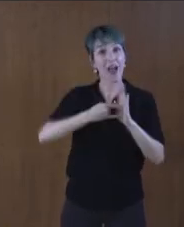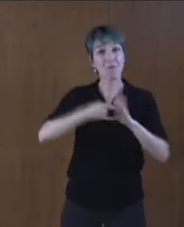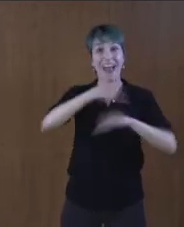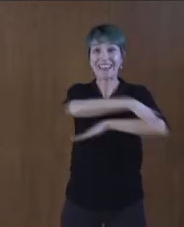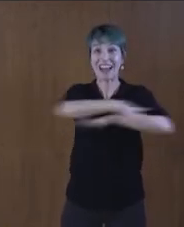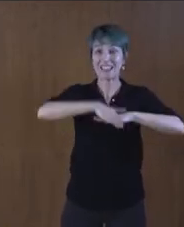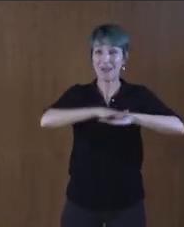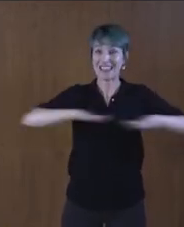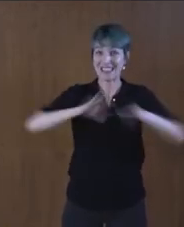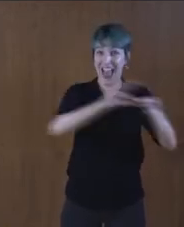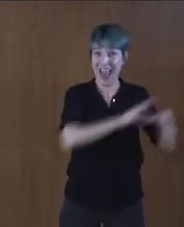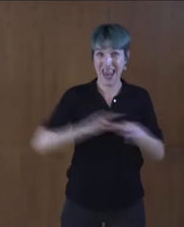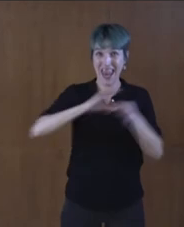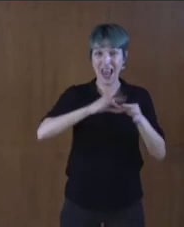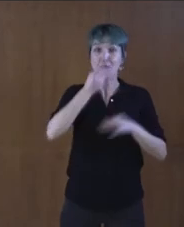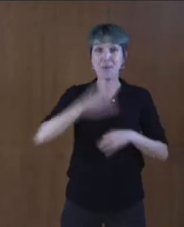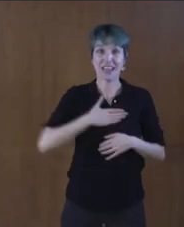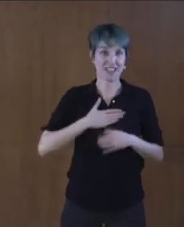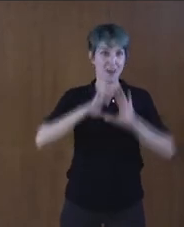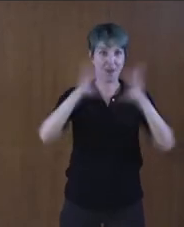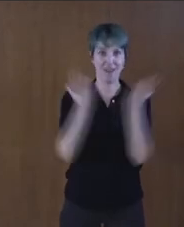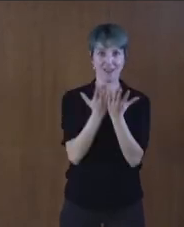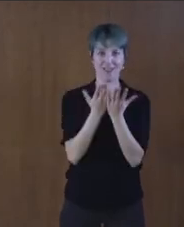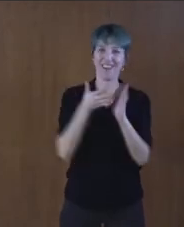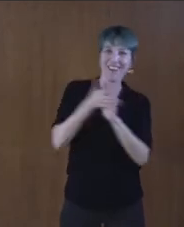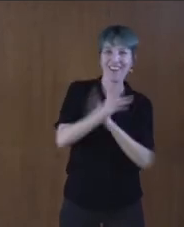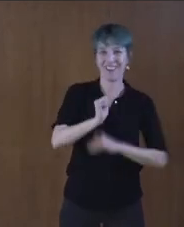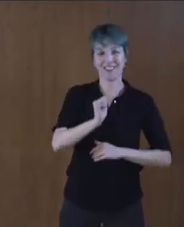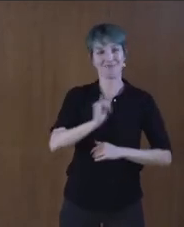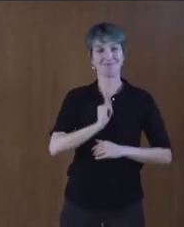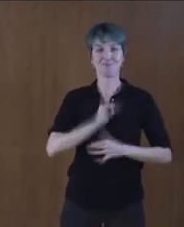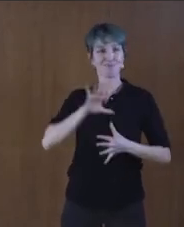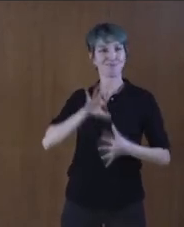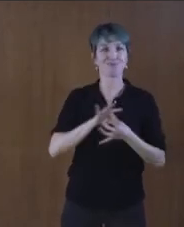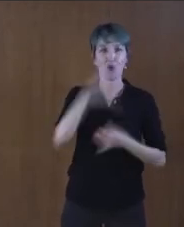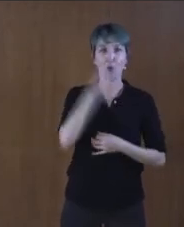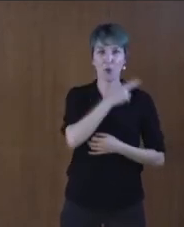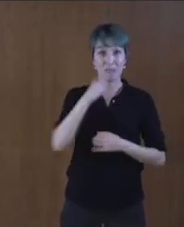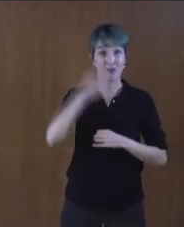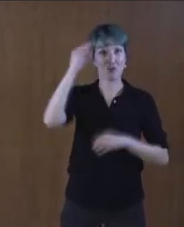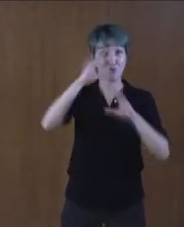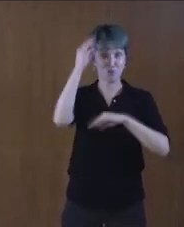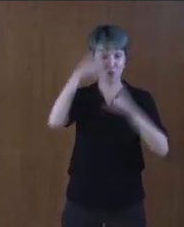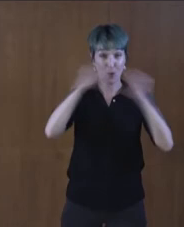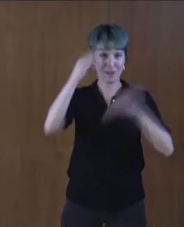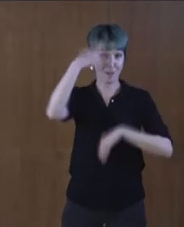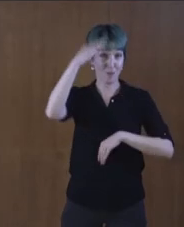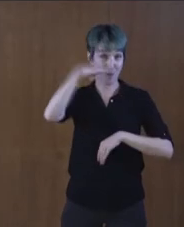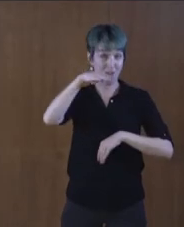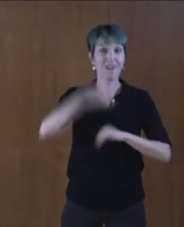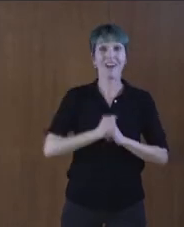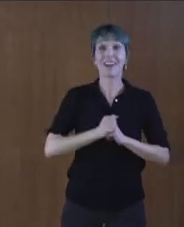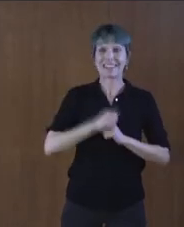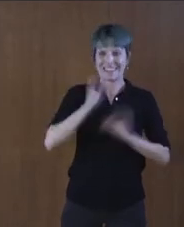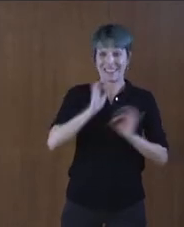benestar planetari com a senyal d'identitat i del compromís de la Universitat Pompeu Fabra amb l'Agenda 2030 i